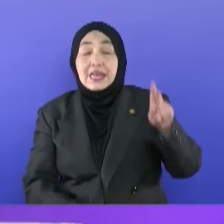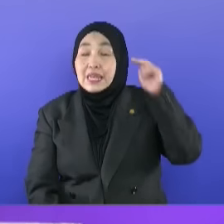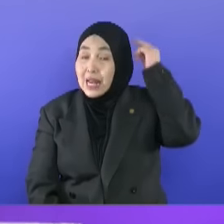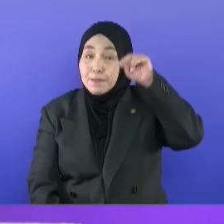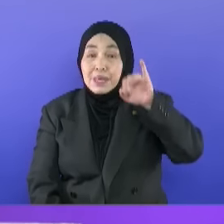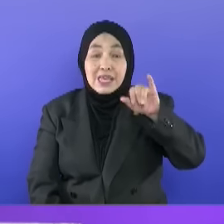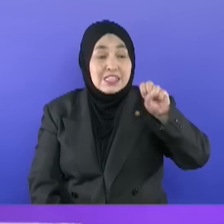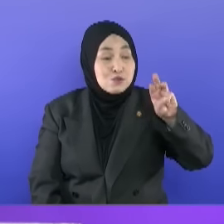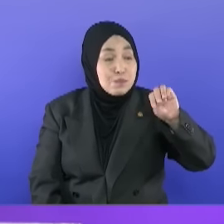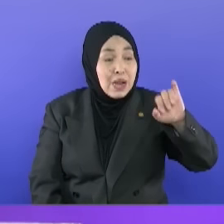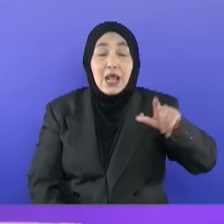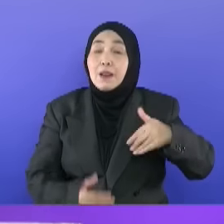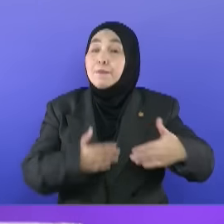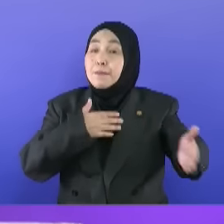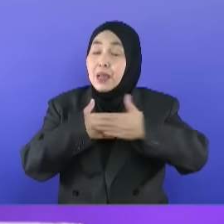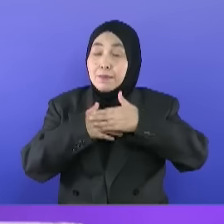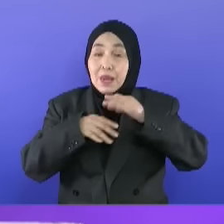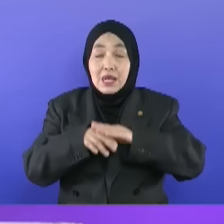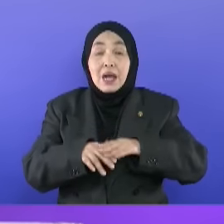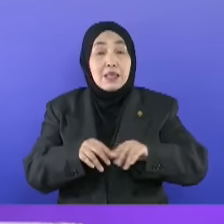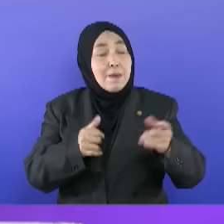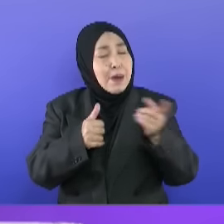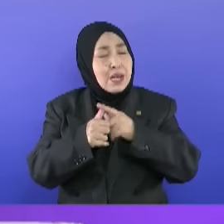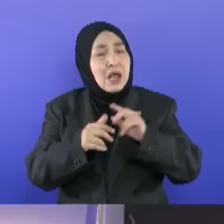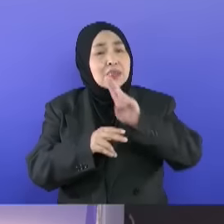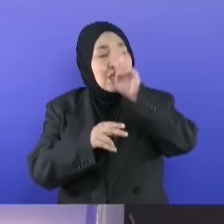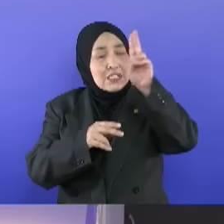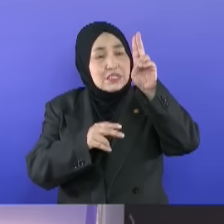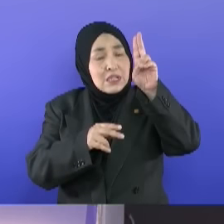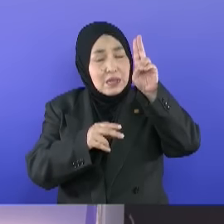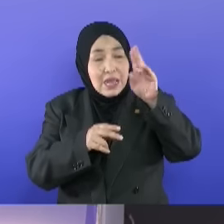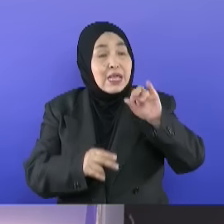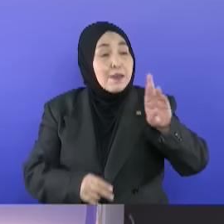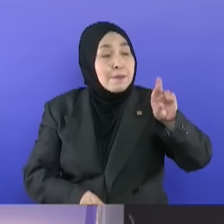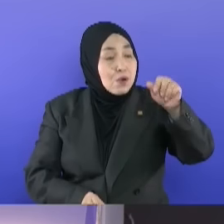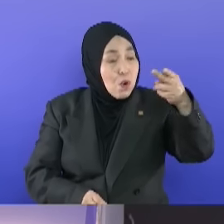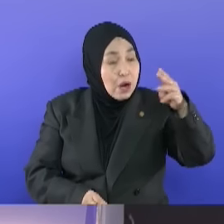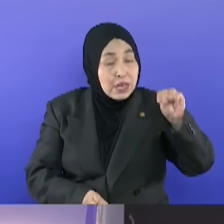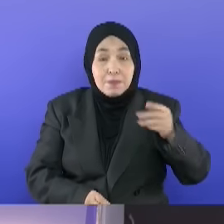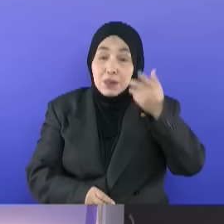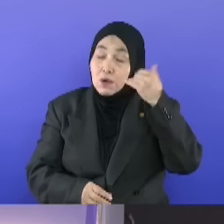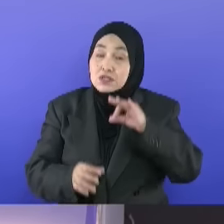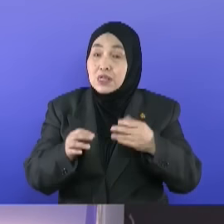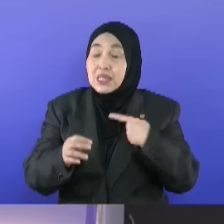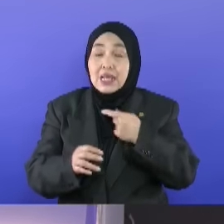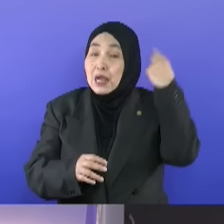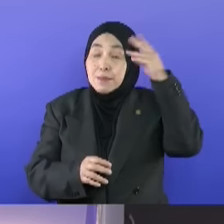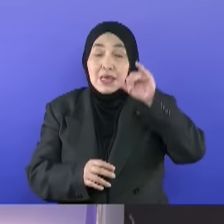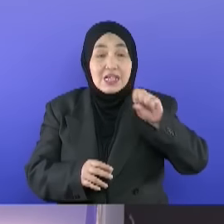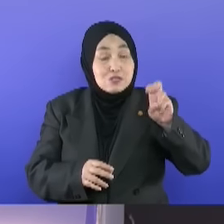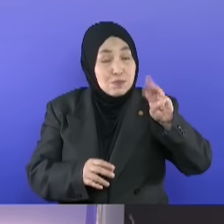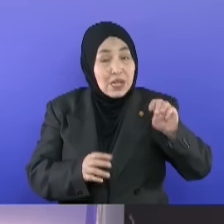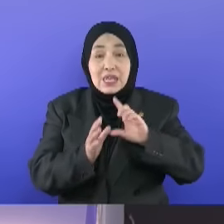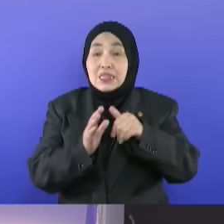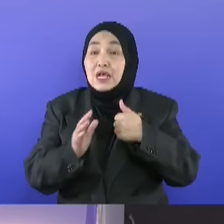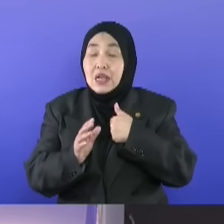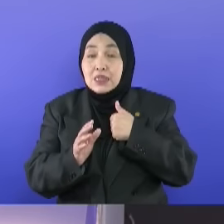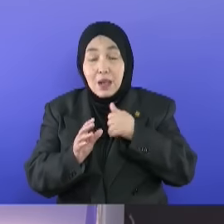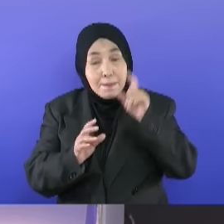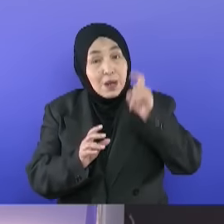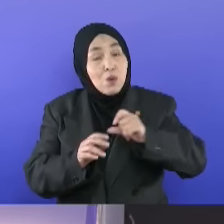tapi terus kembali kepada Nabi yang atas lagi iaitu Nabi Ibrahim. Ah pasal kalau tidak Nabi Ismail kita nanti kita cakap kita